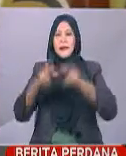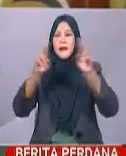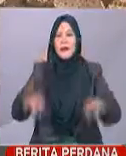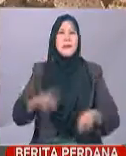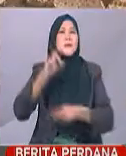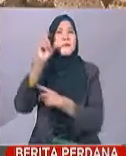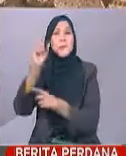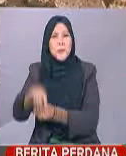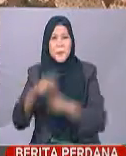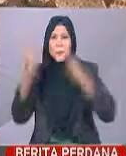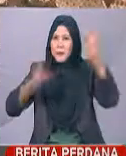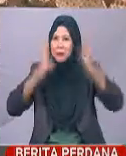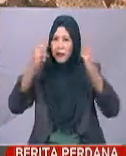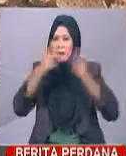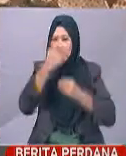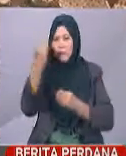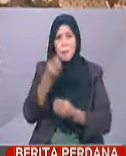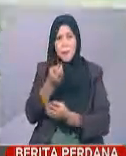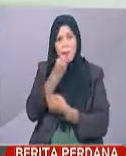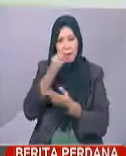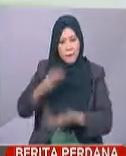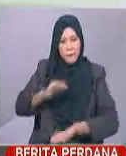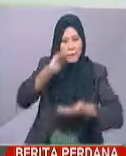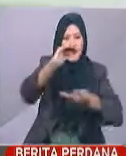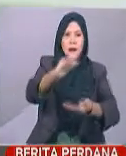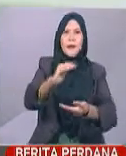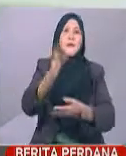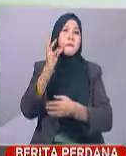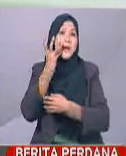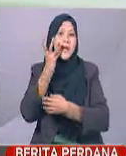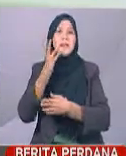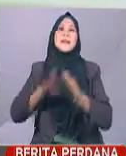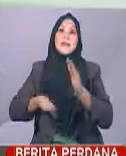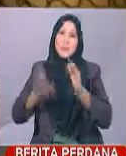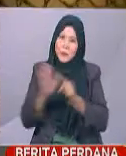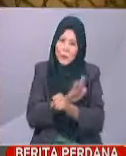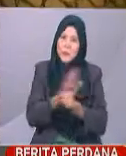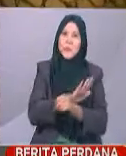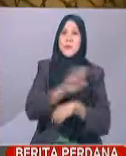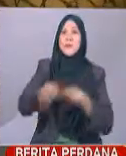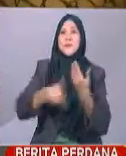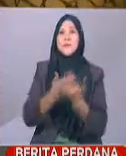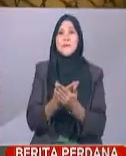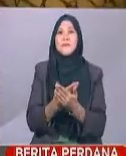tidak perlu bimbang kerana bekalan makanan terutamanya beras lebih daripada mencukupi.